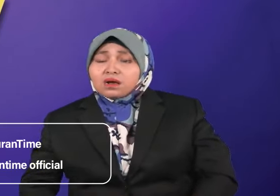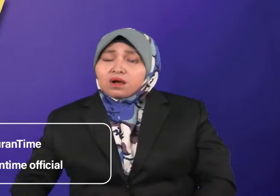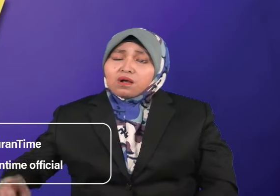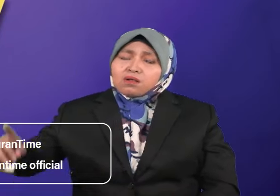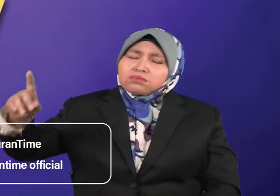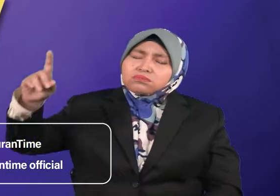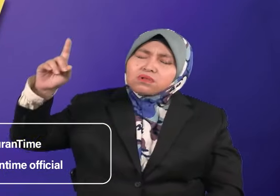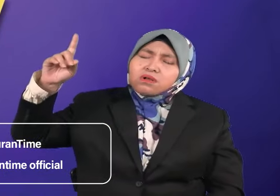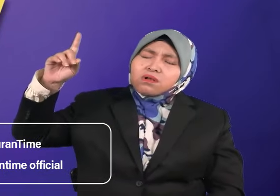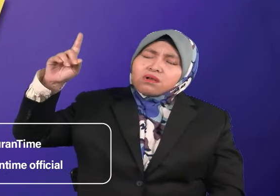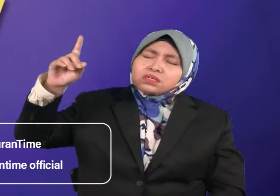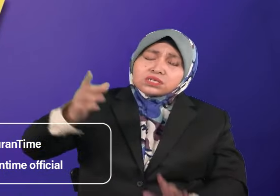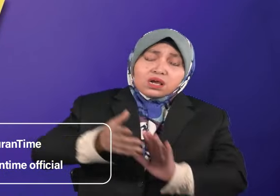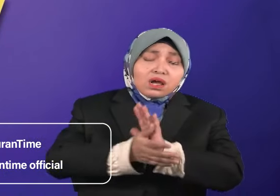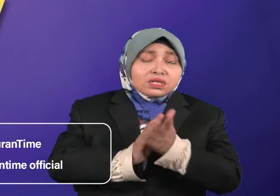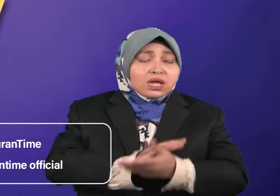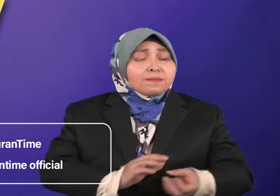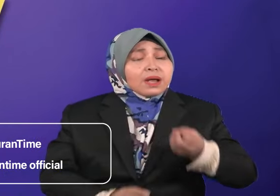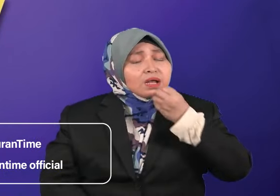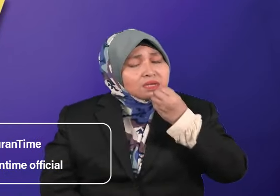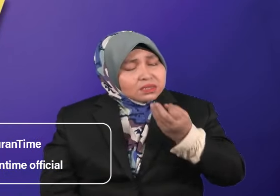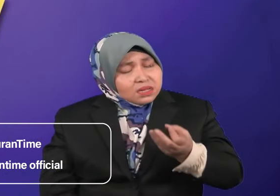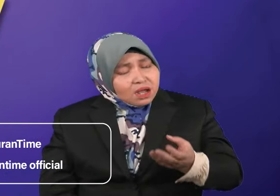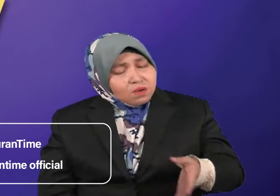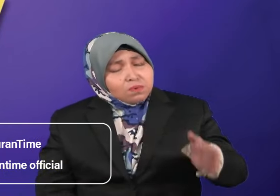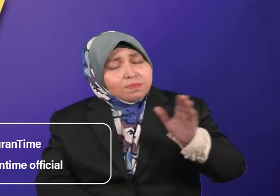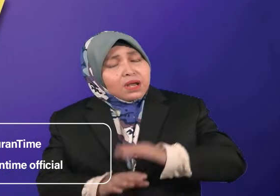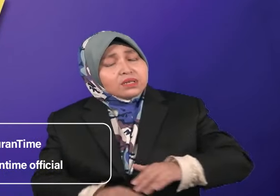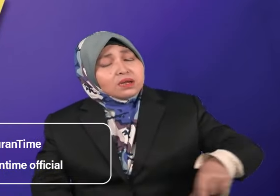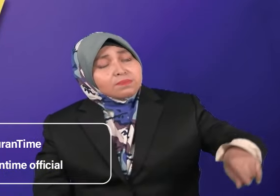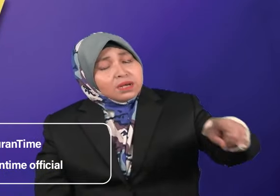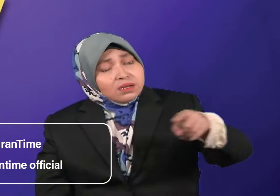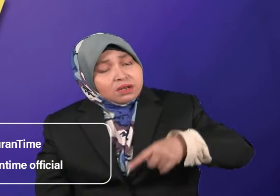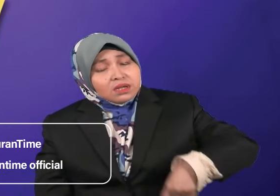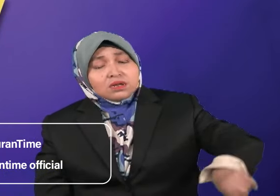'anni fa inni